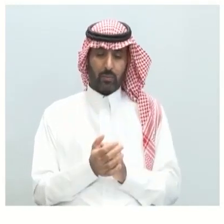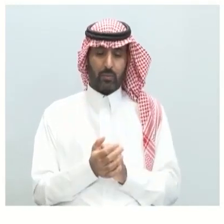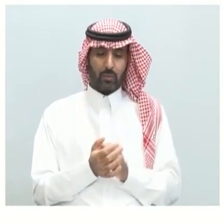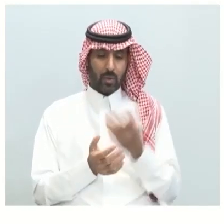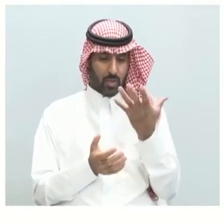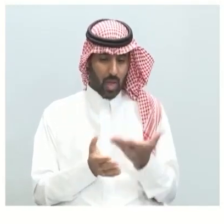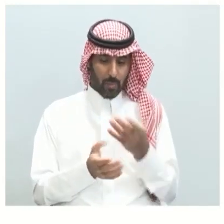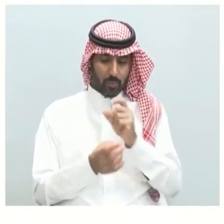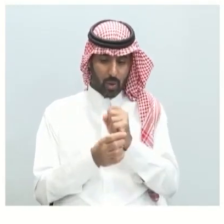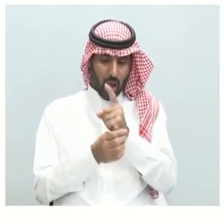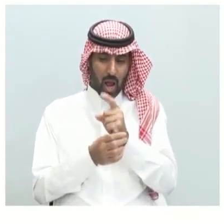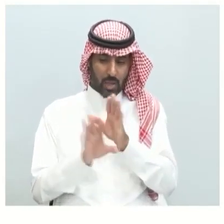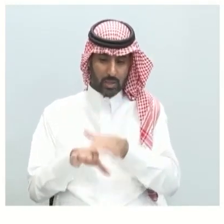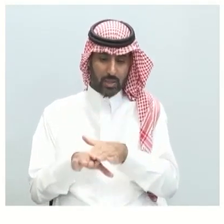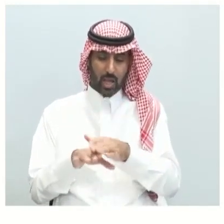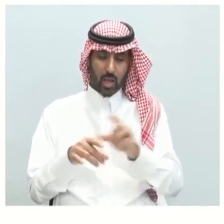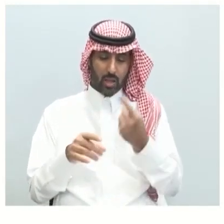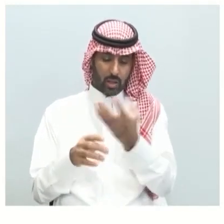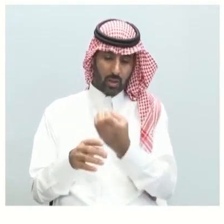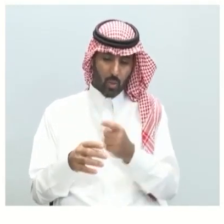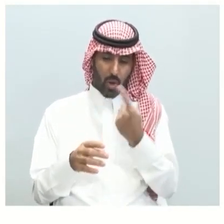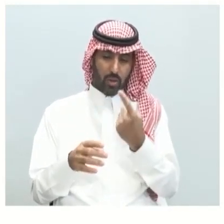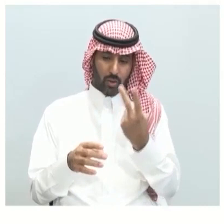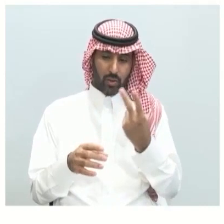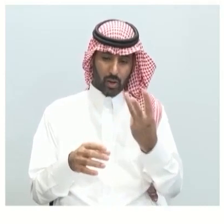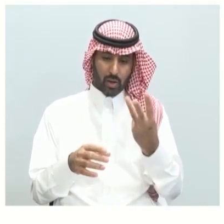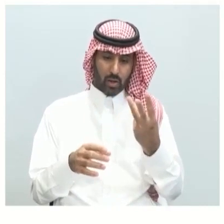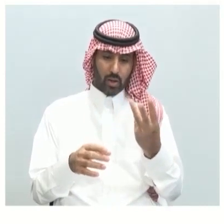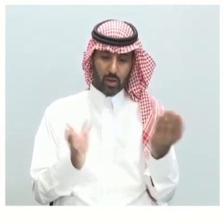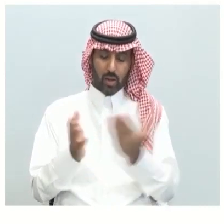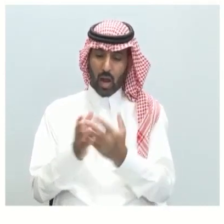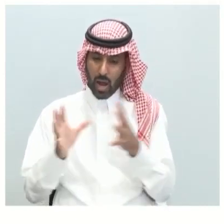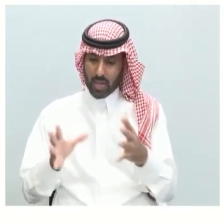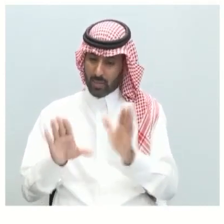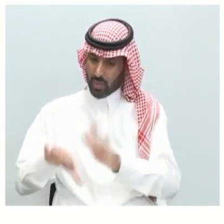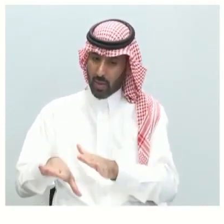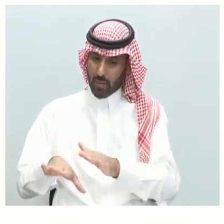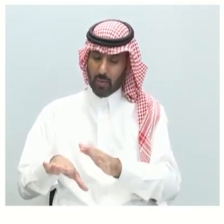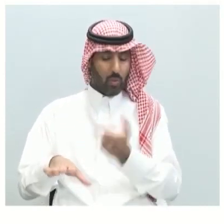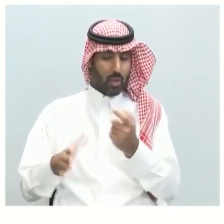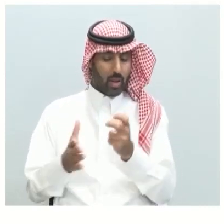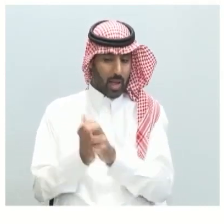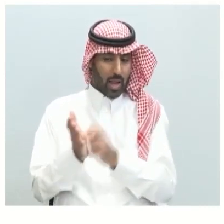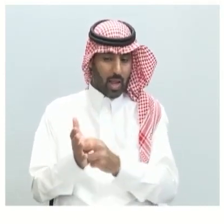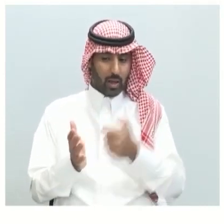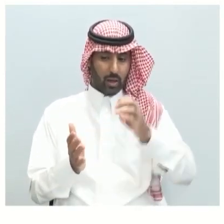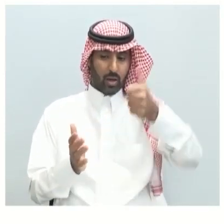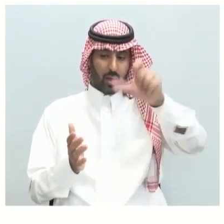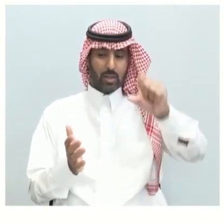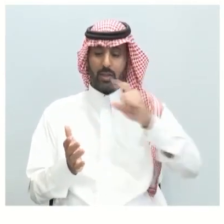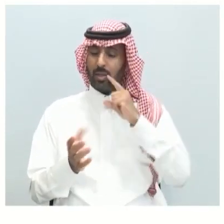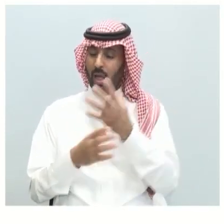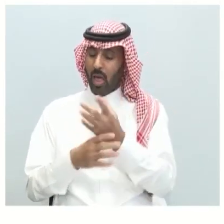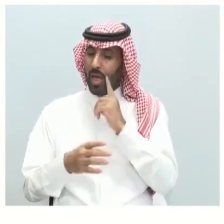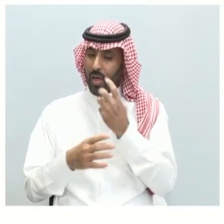مقدار ثابت من الغاز تعطيني واحد اين لا اذا كان الحجم ثابت ما هو القانون قانون جاي لساك اذا كان الضغط